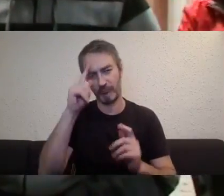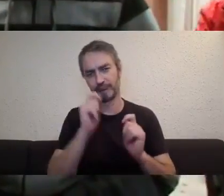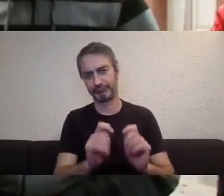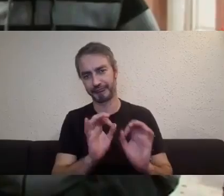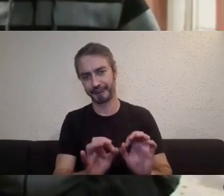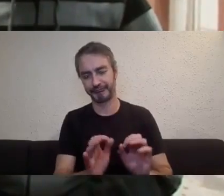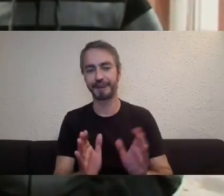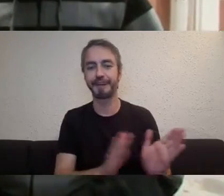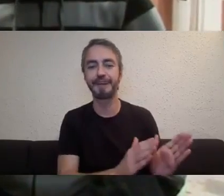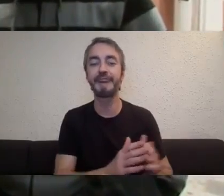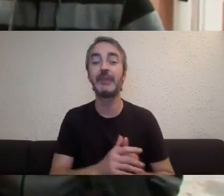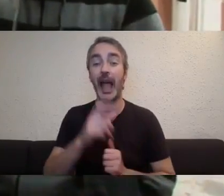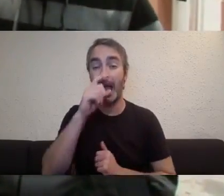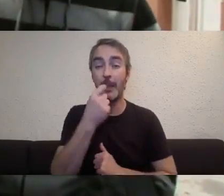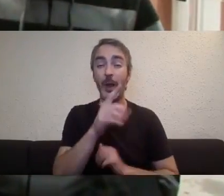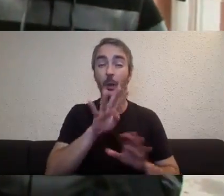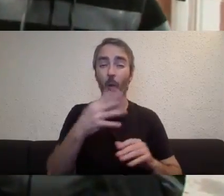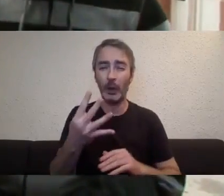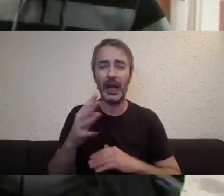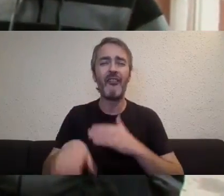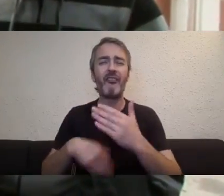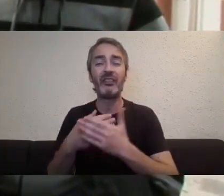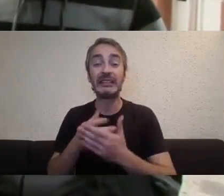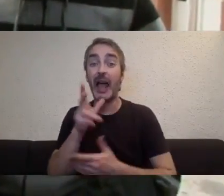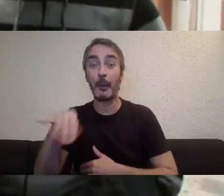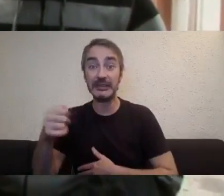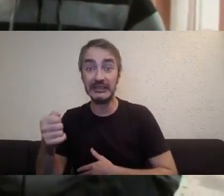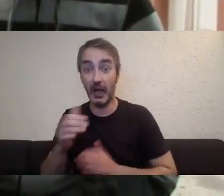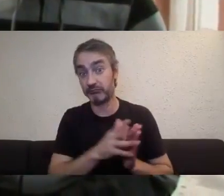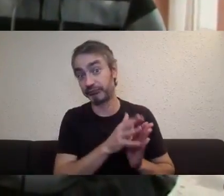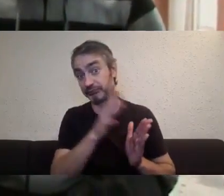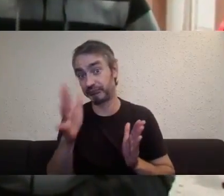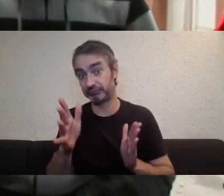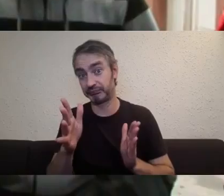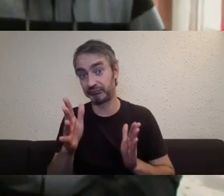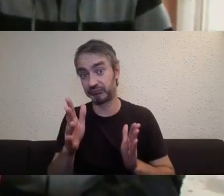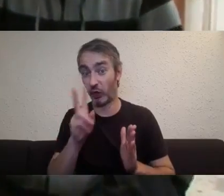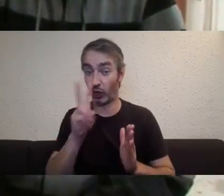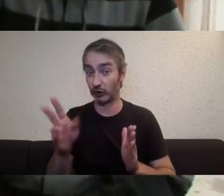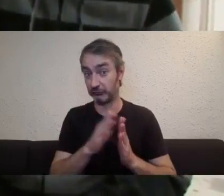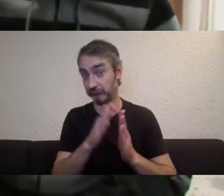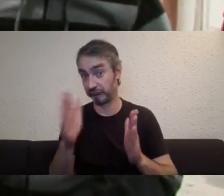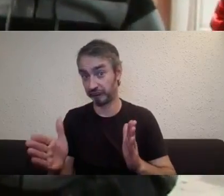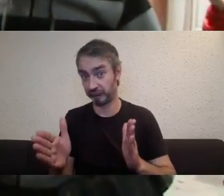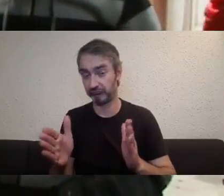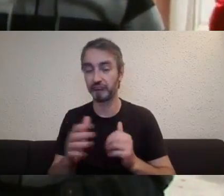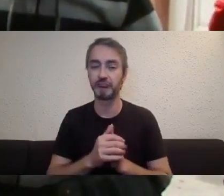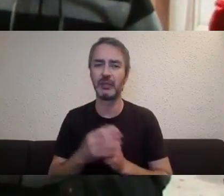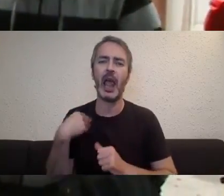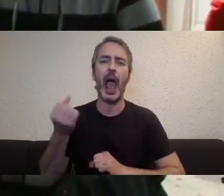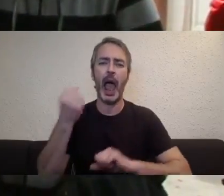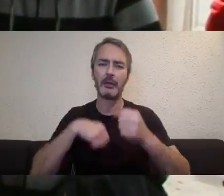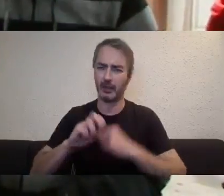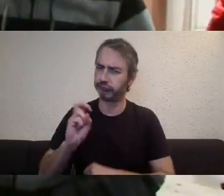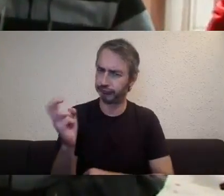aquest. I aquí, doncs, durant del 94 fins al 96, fins l'AMSA, vam fer... 96. Fins al